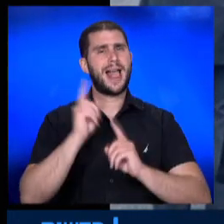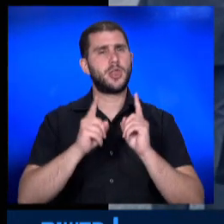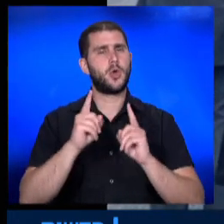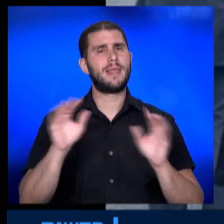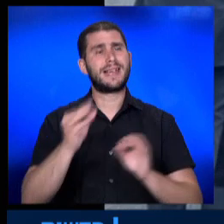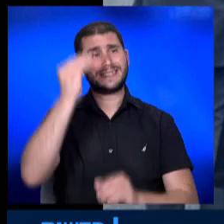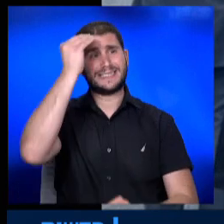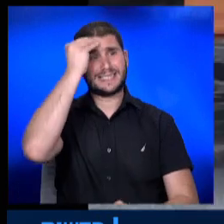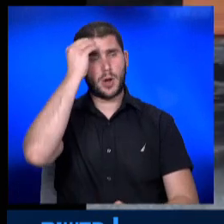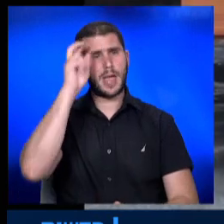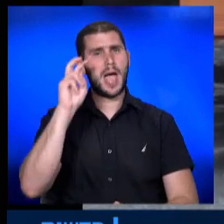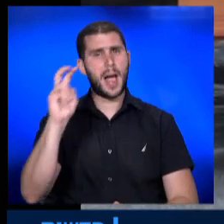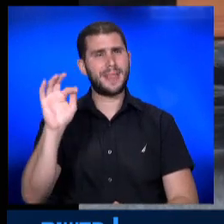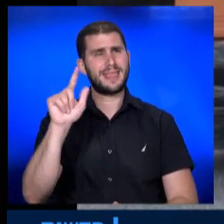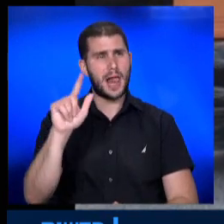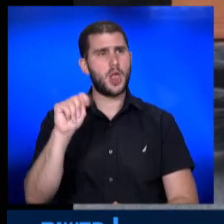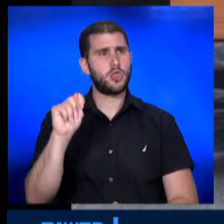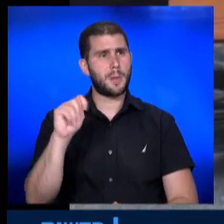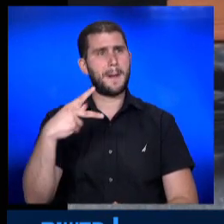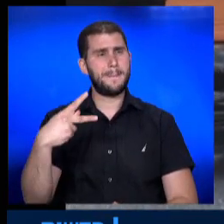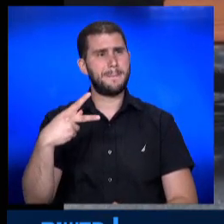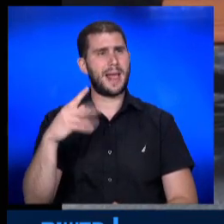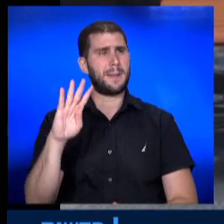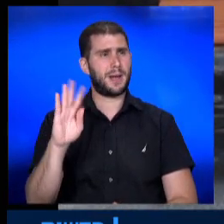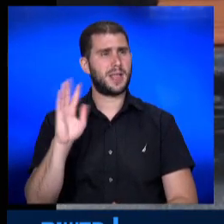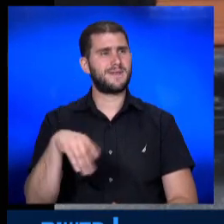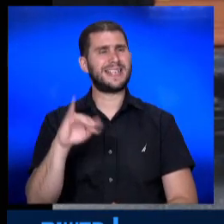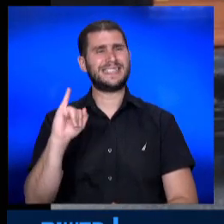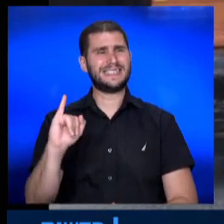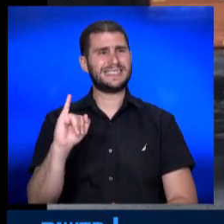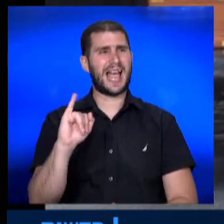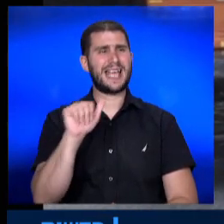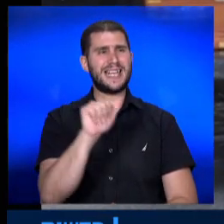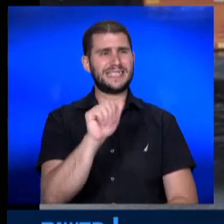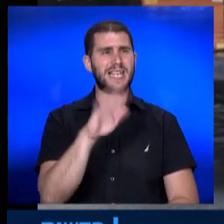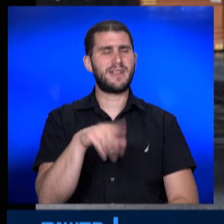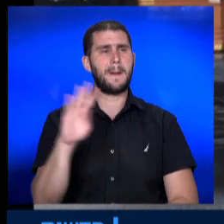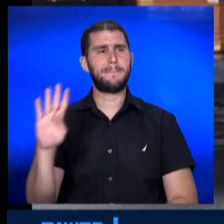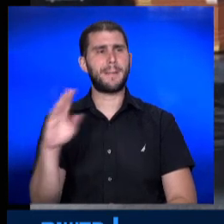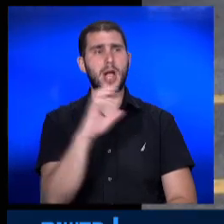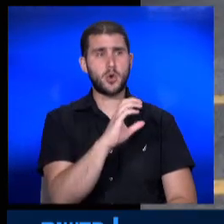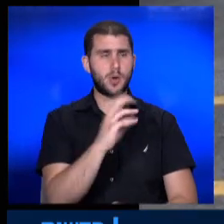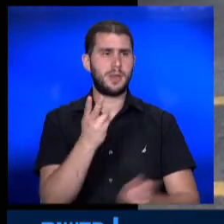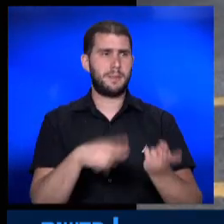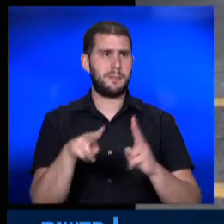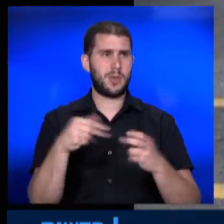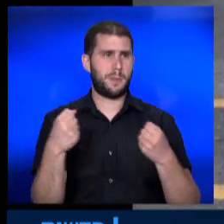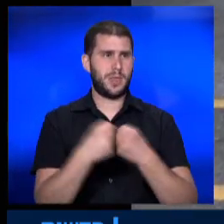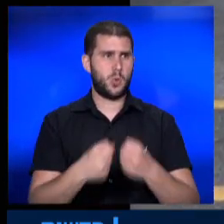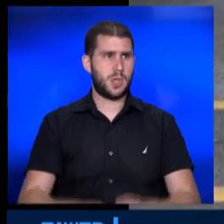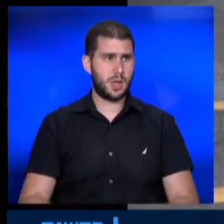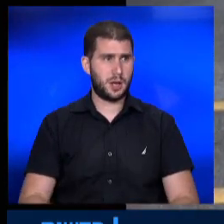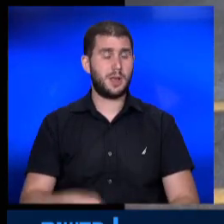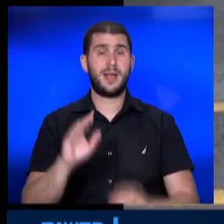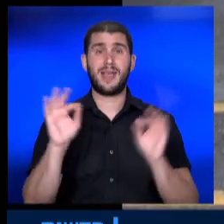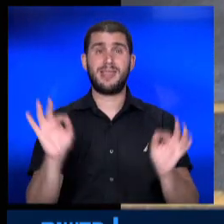זיכרון לעמית, טל, תום, פלג בירן ויצחק, איזי וברברה כהן שנהרגו בתאונה. את